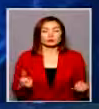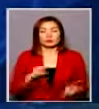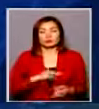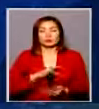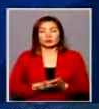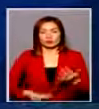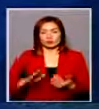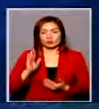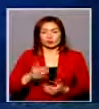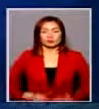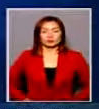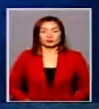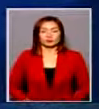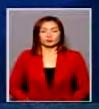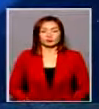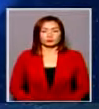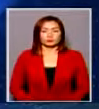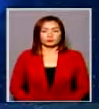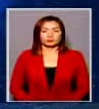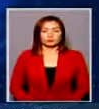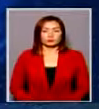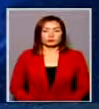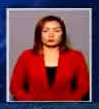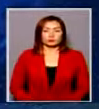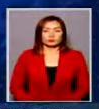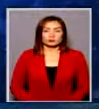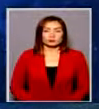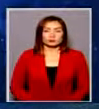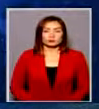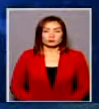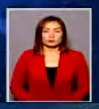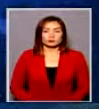работы продолжаются. Адияр Магомбет, Равиль Ашигали, Айбек Галымов, служба новостей.